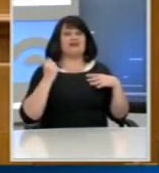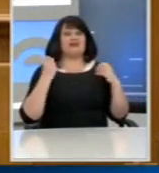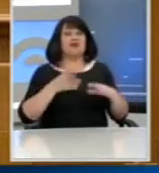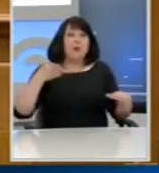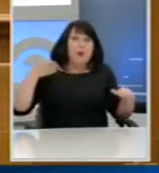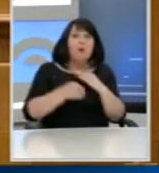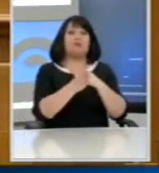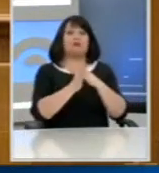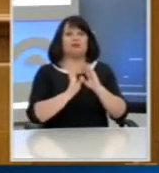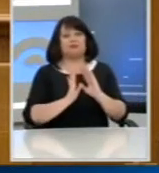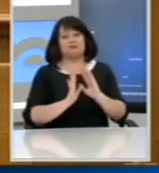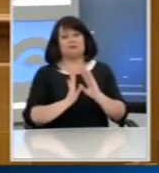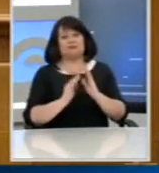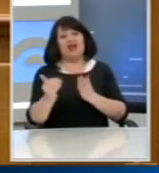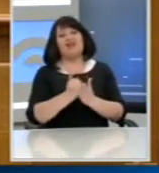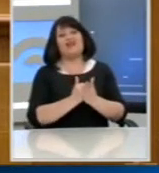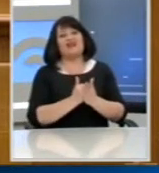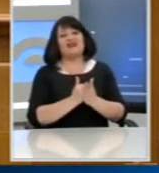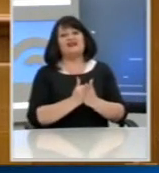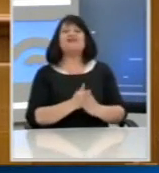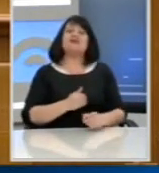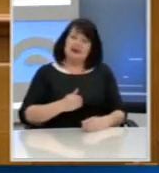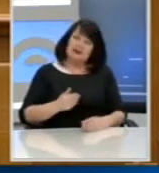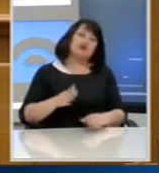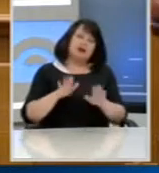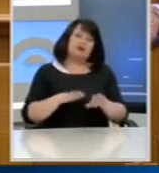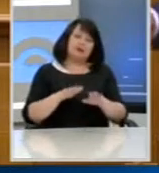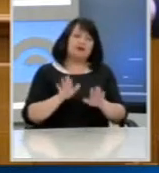Βουλή, τσάμπα ήμουνα μέσα.